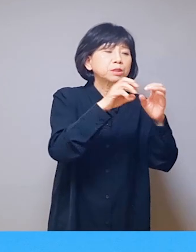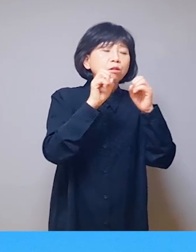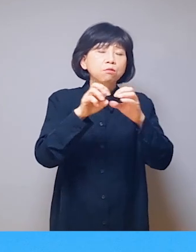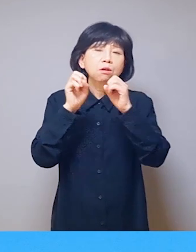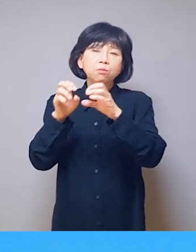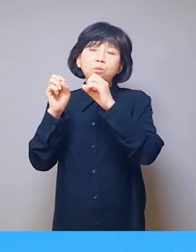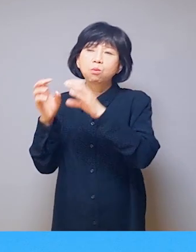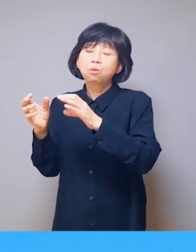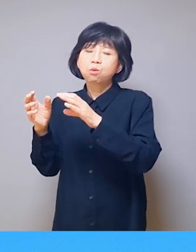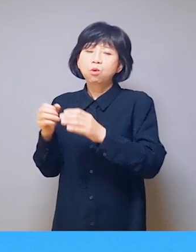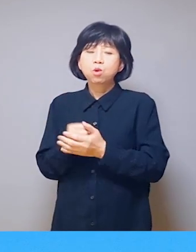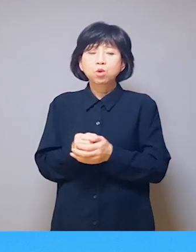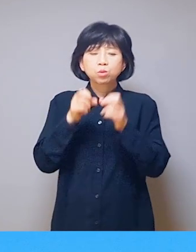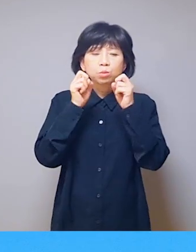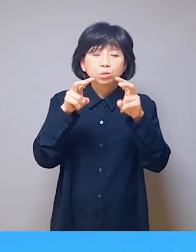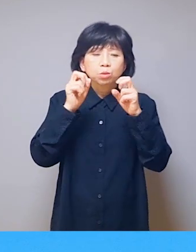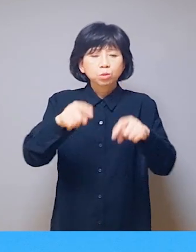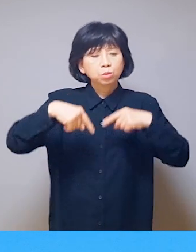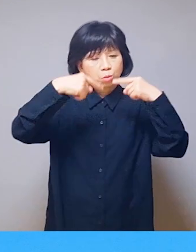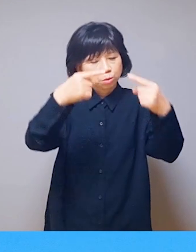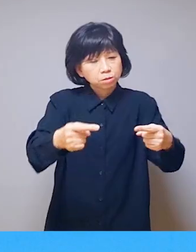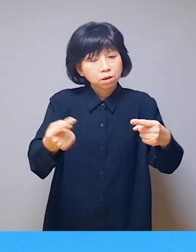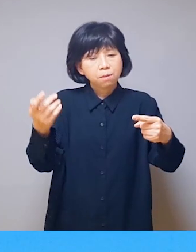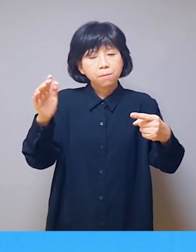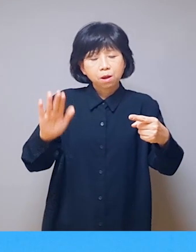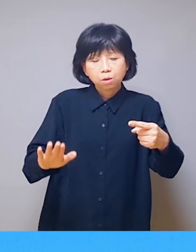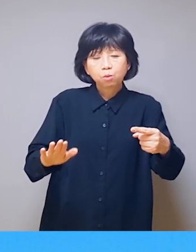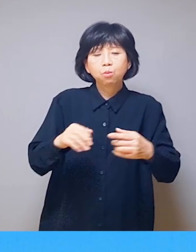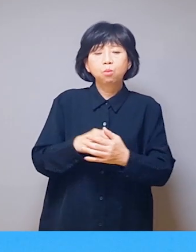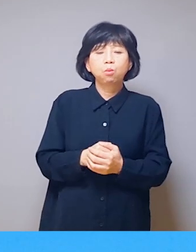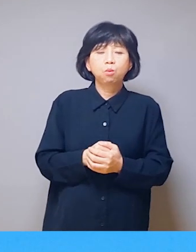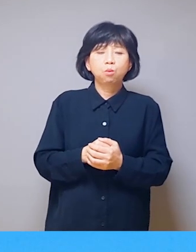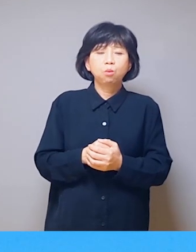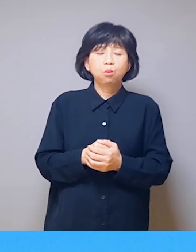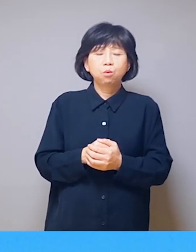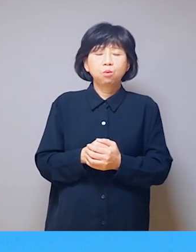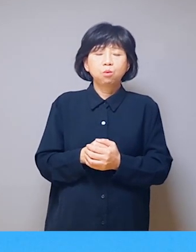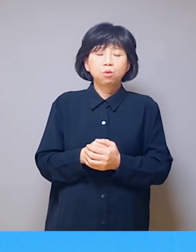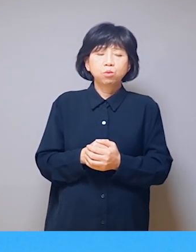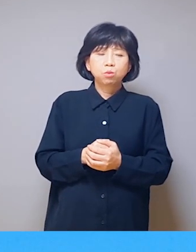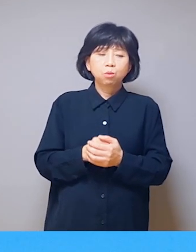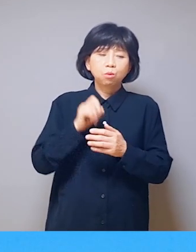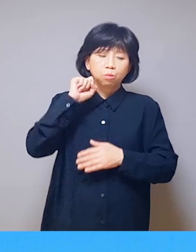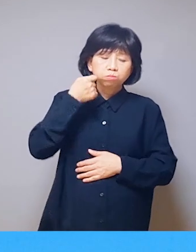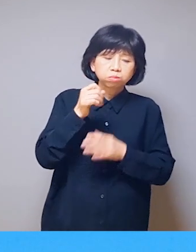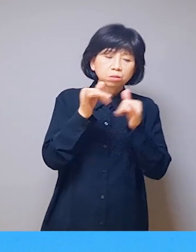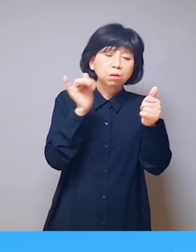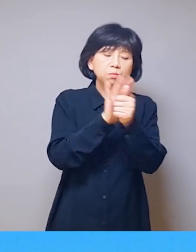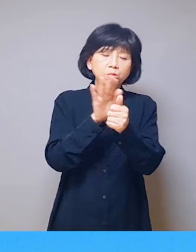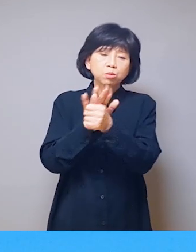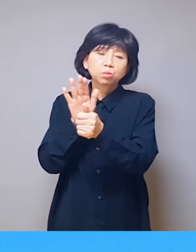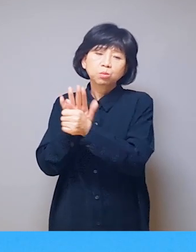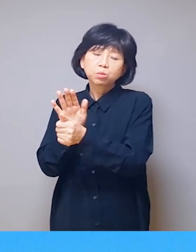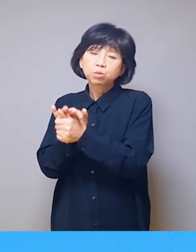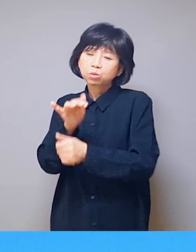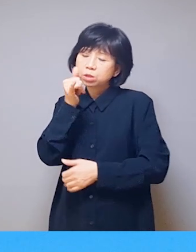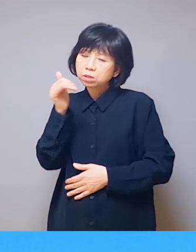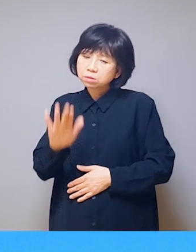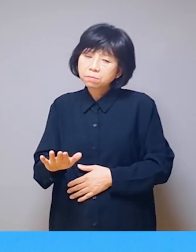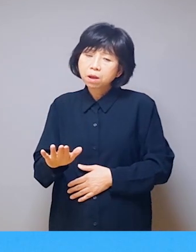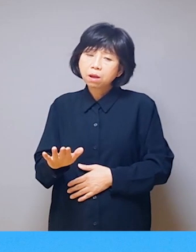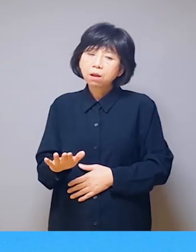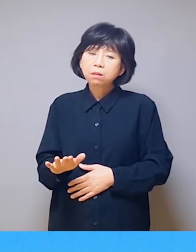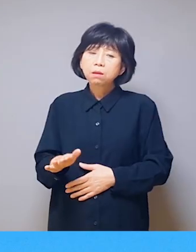선교 현장에 같이 동참도 하지만, 어려운 이들을 돌아보면서 또 구제도 하고 그러긴 하지만 내 사명이